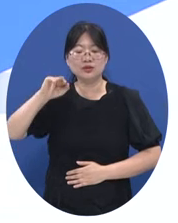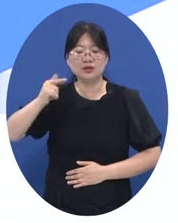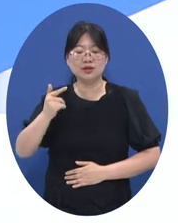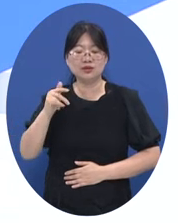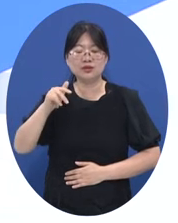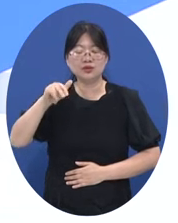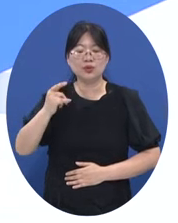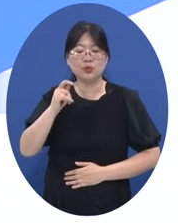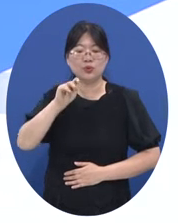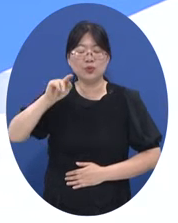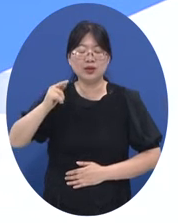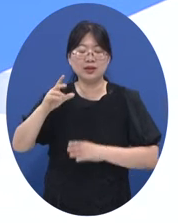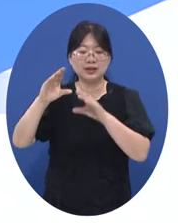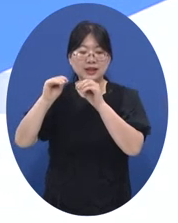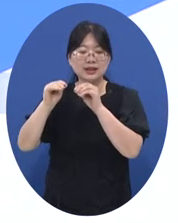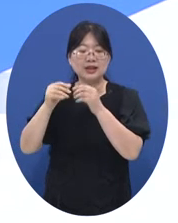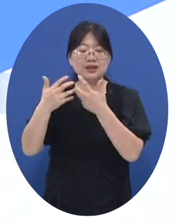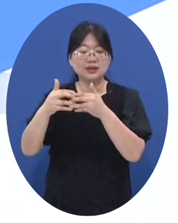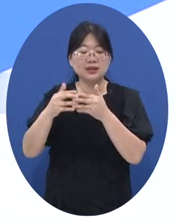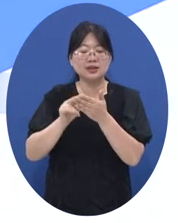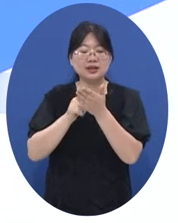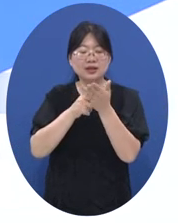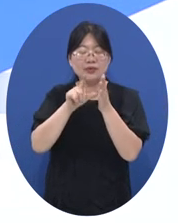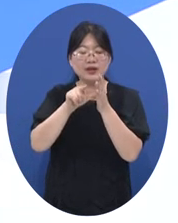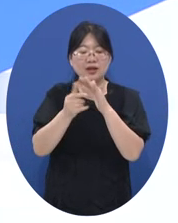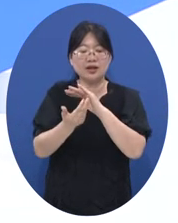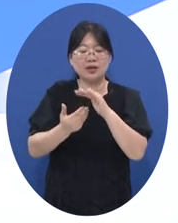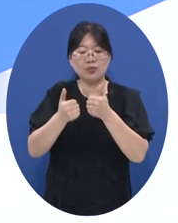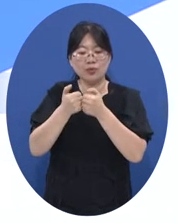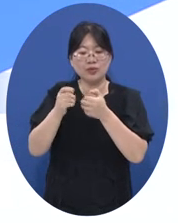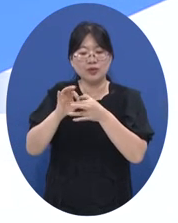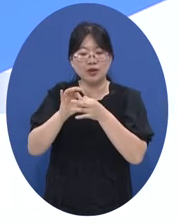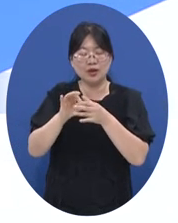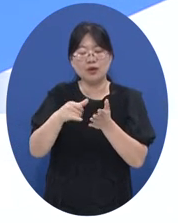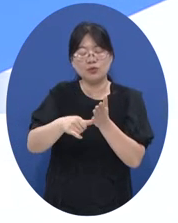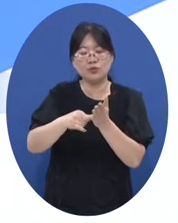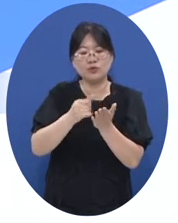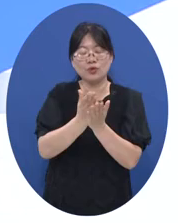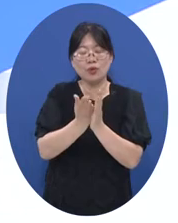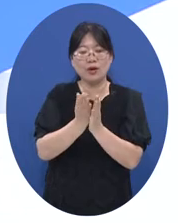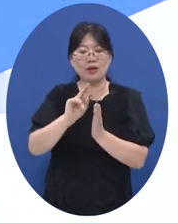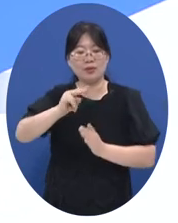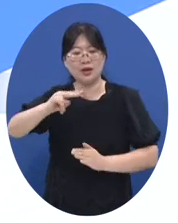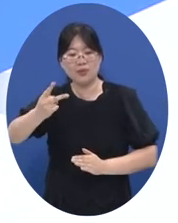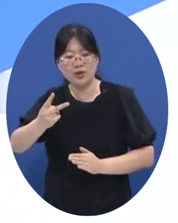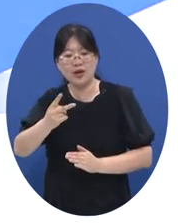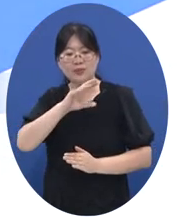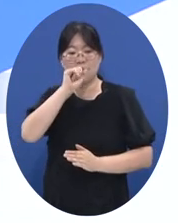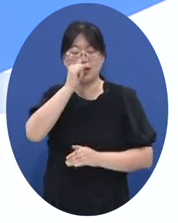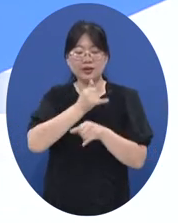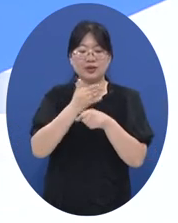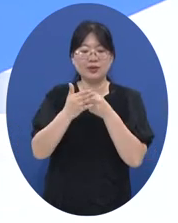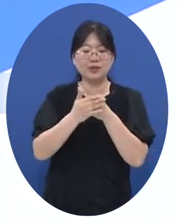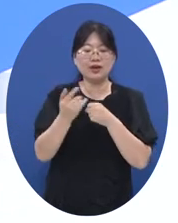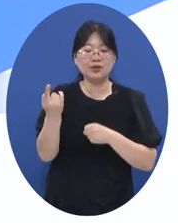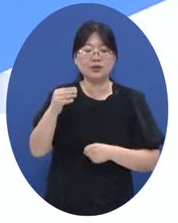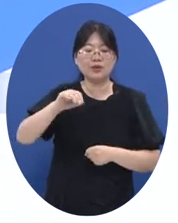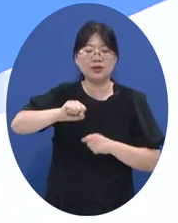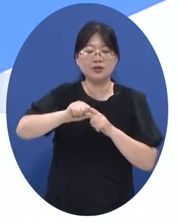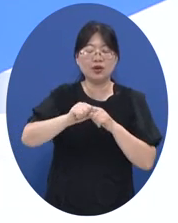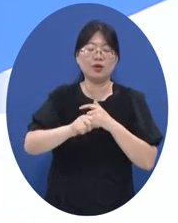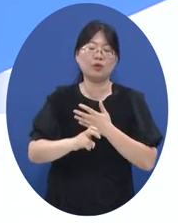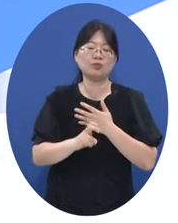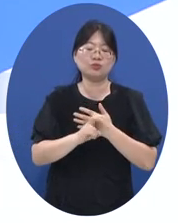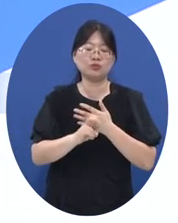차단기 입찰에서 참여 기업 간 사전 모의를 통해서 물량을 번갈아가며 낙찰받아